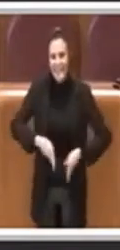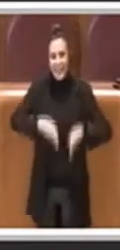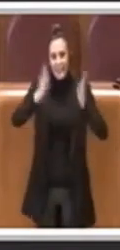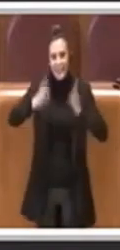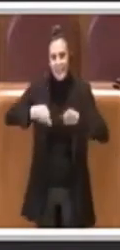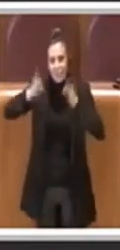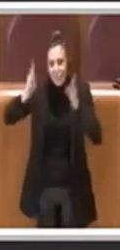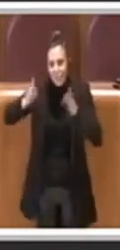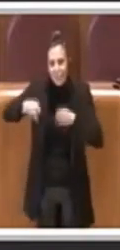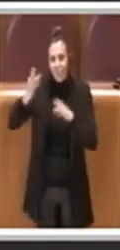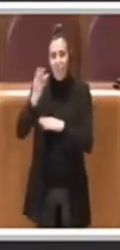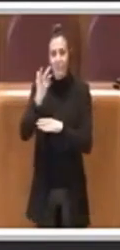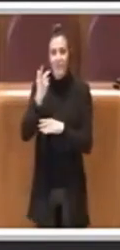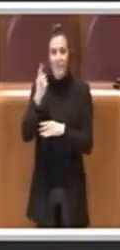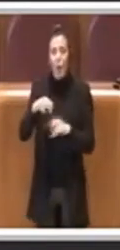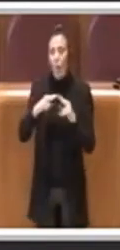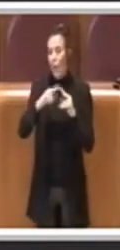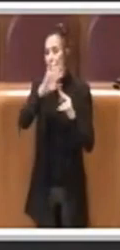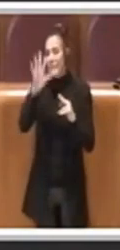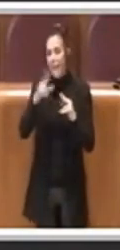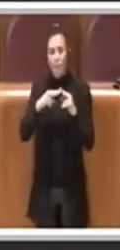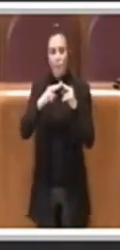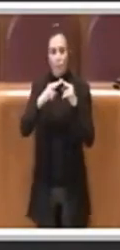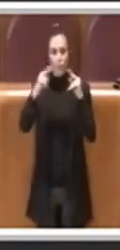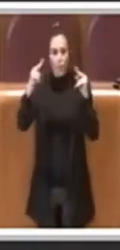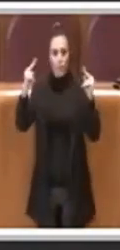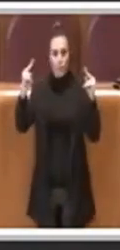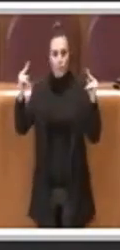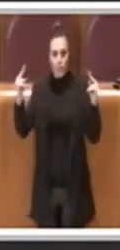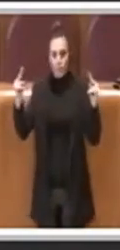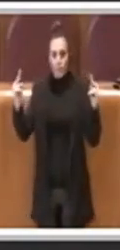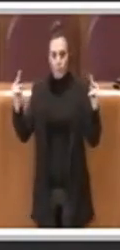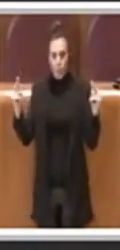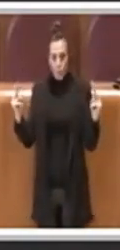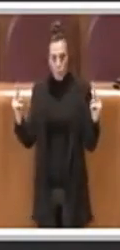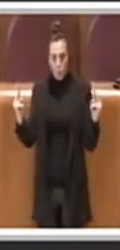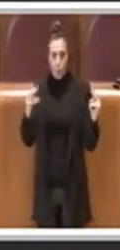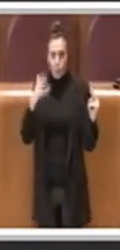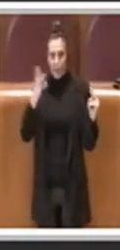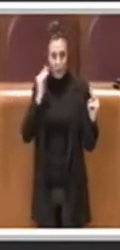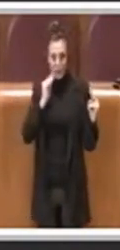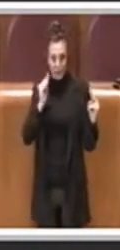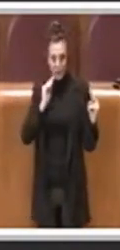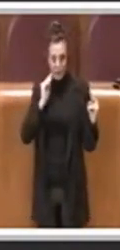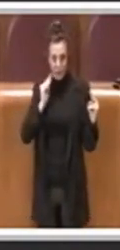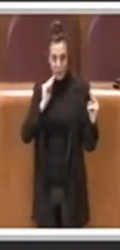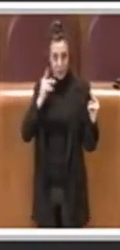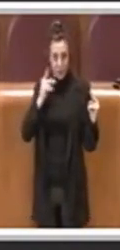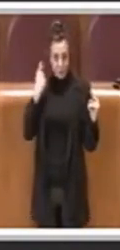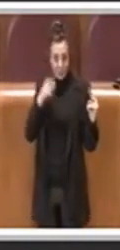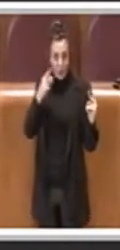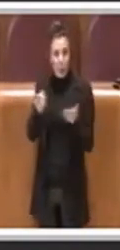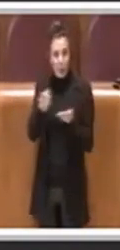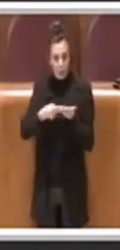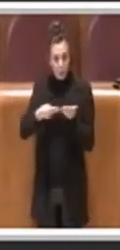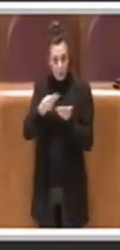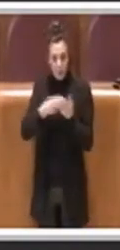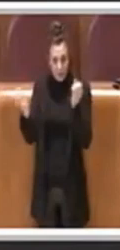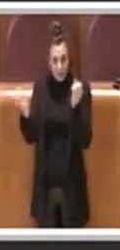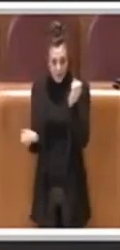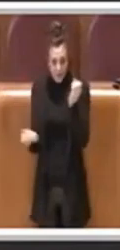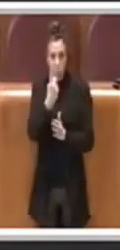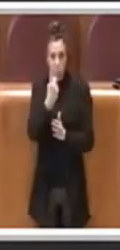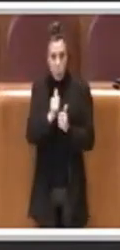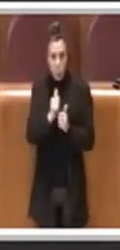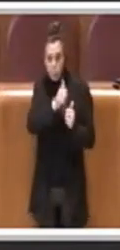valga per tutte il ponte il ponte di genova che è stato progettato e realizzato in in un